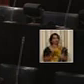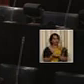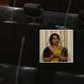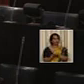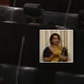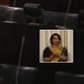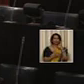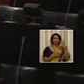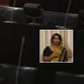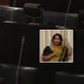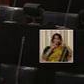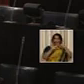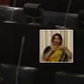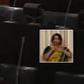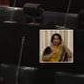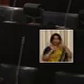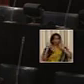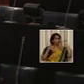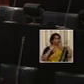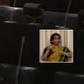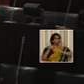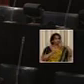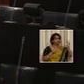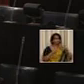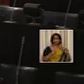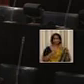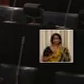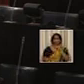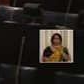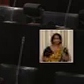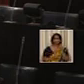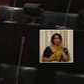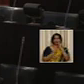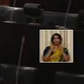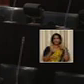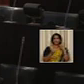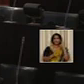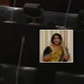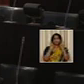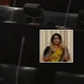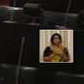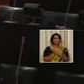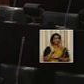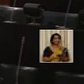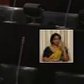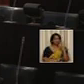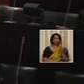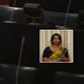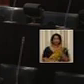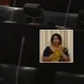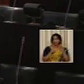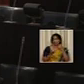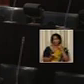තවත් රටක කොණ්ඩෙ කපන්න යනවා කියලා එහෙම වෙන වෙන තැන්වලට යනවා කියලා තමයි මේ සංචාරක වීසා මගින් යන්නේ. ඉතින් මේක ඉතාමත්ම